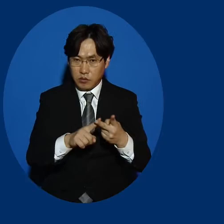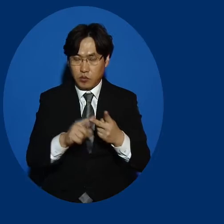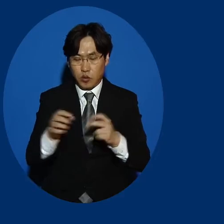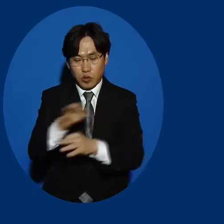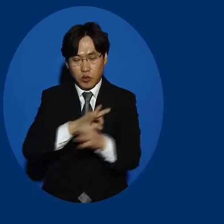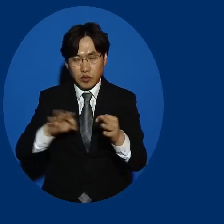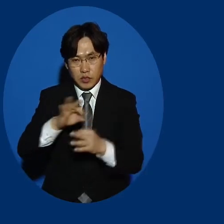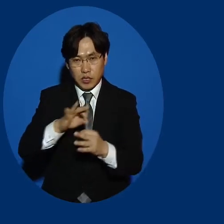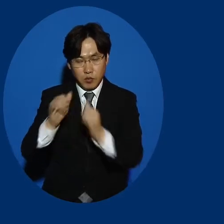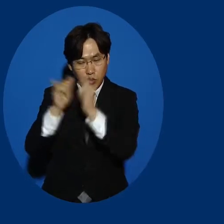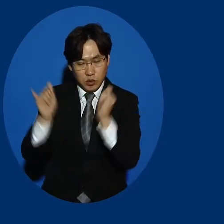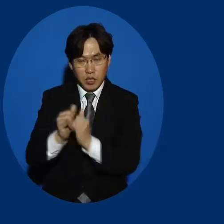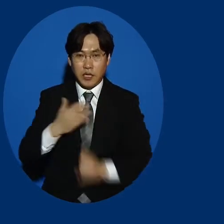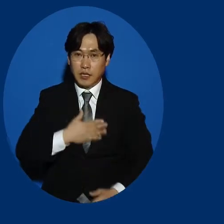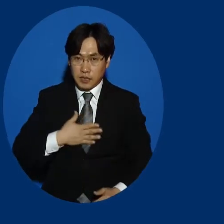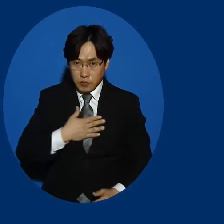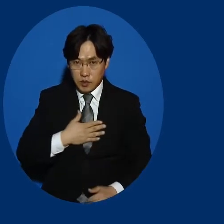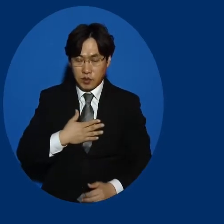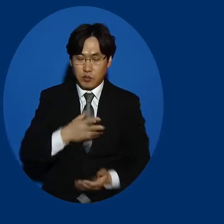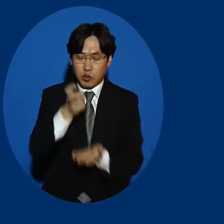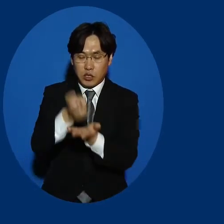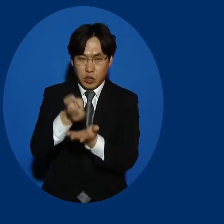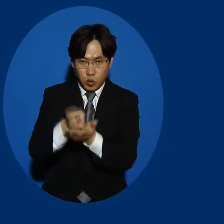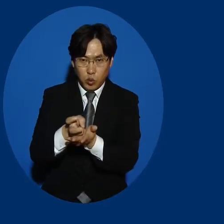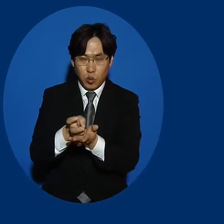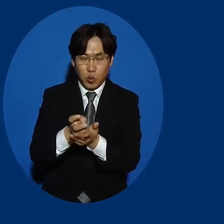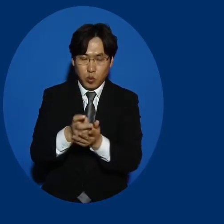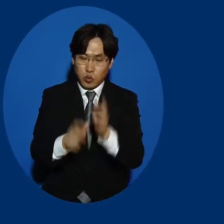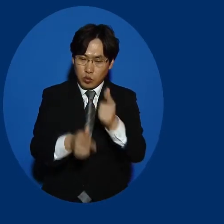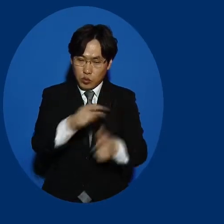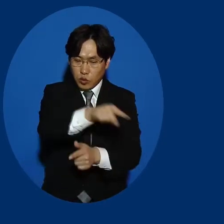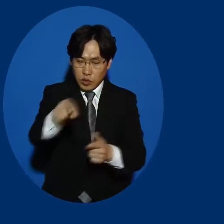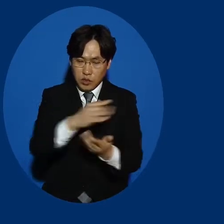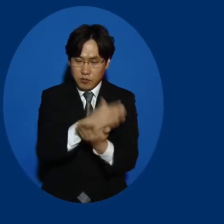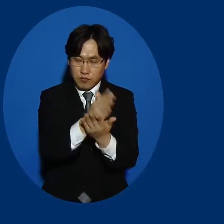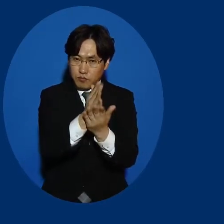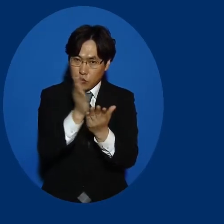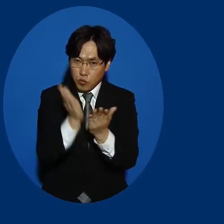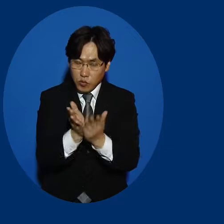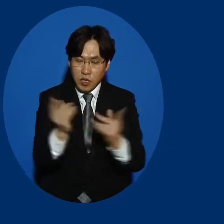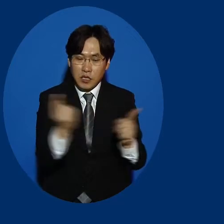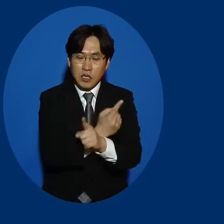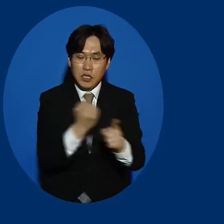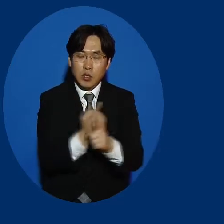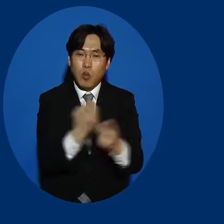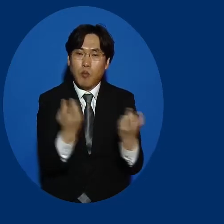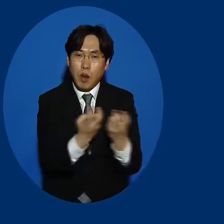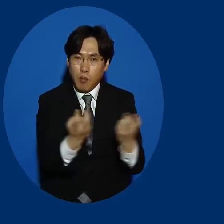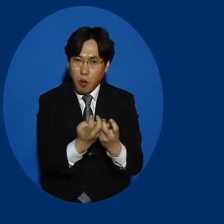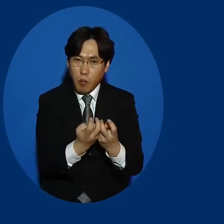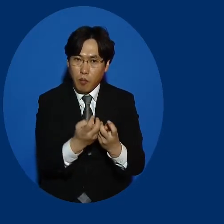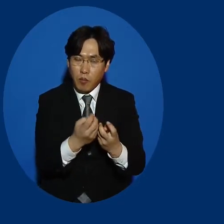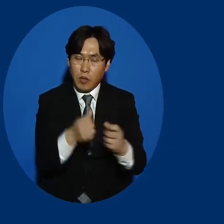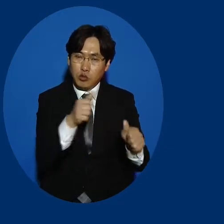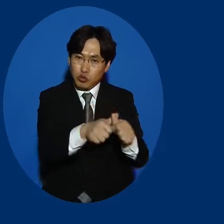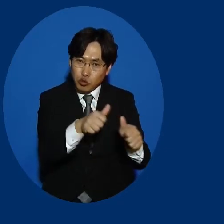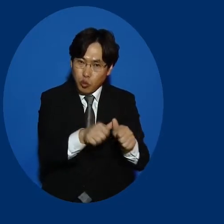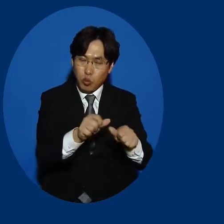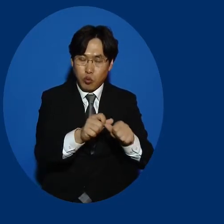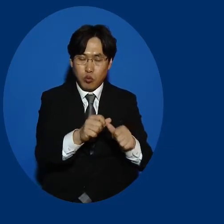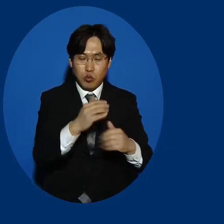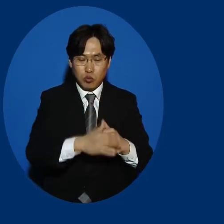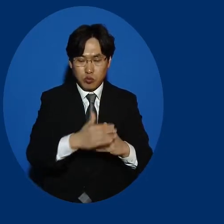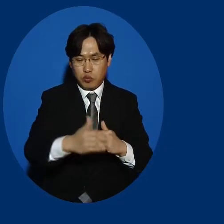차원이든 사회심리 혹은 제도적 차원이든 그 치료 결과에 대한 피드백 등 일련의